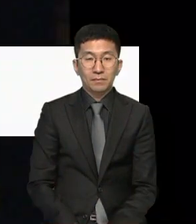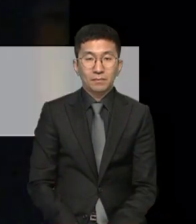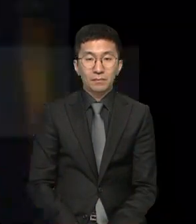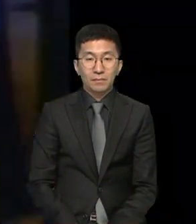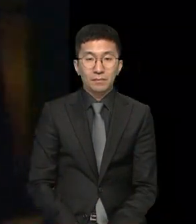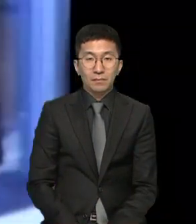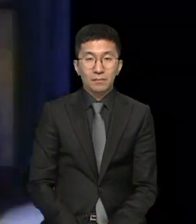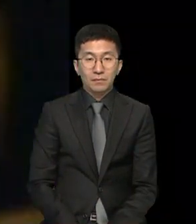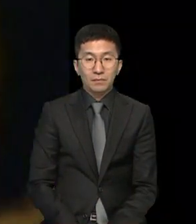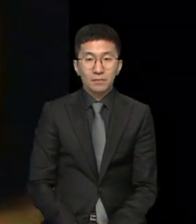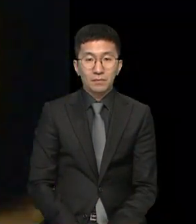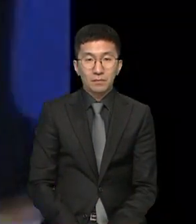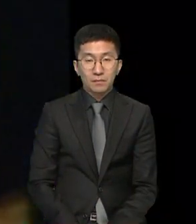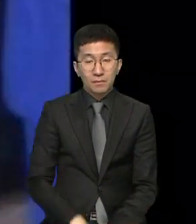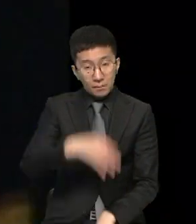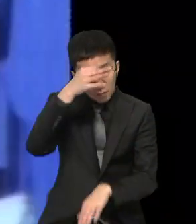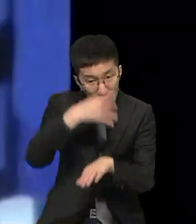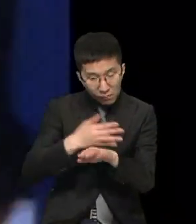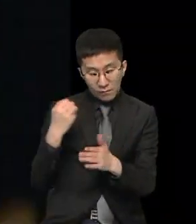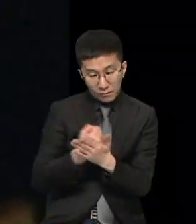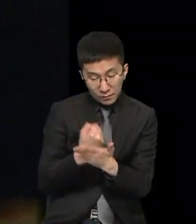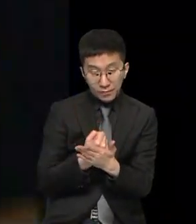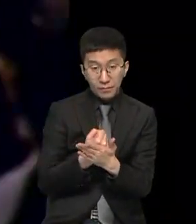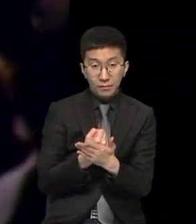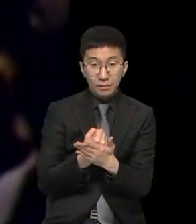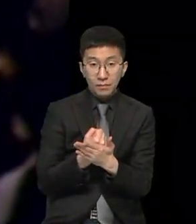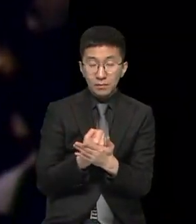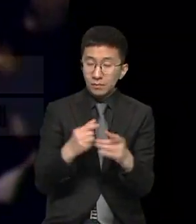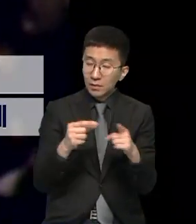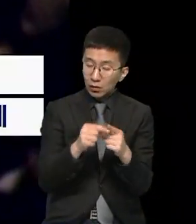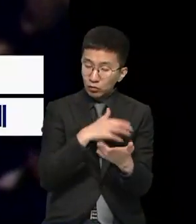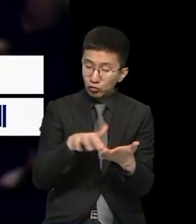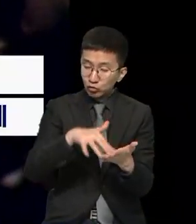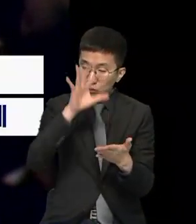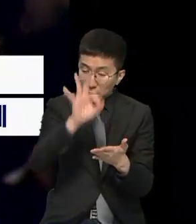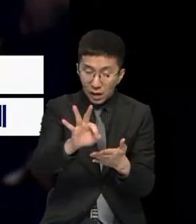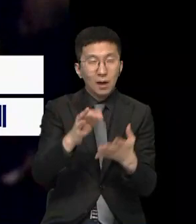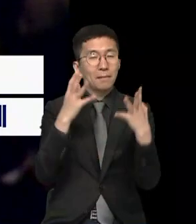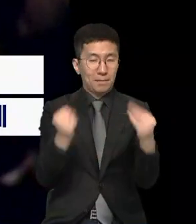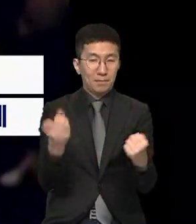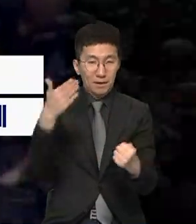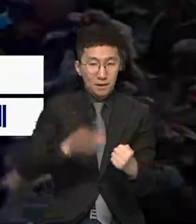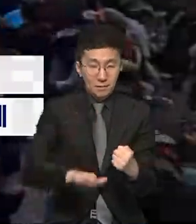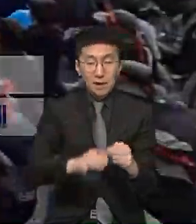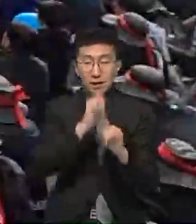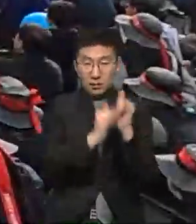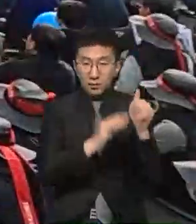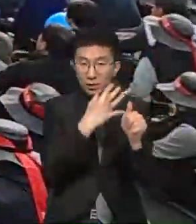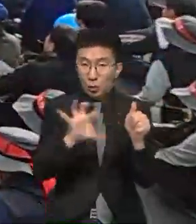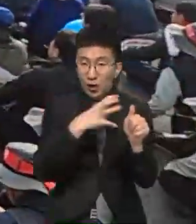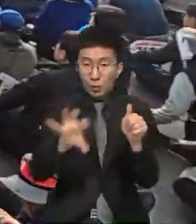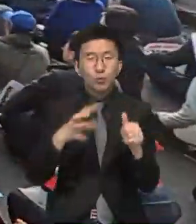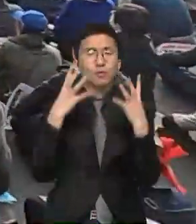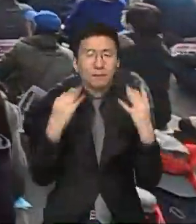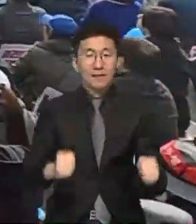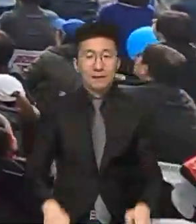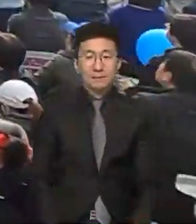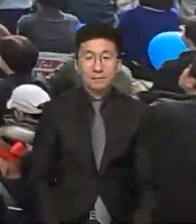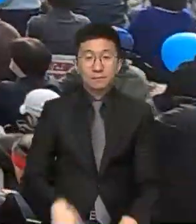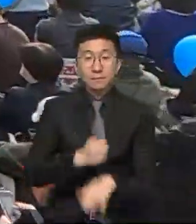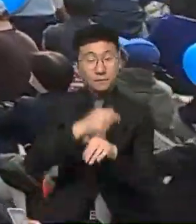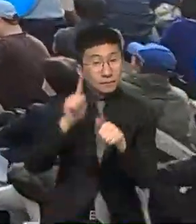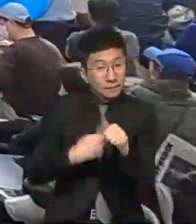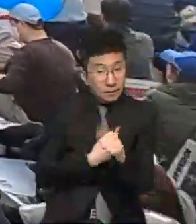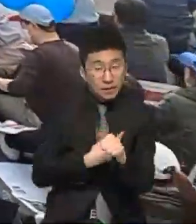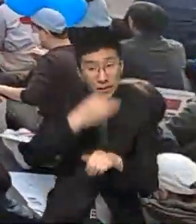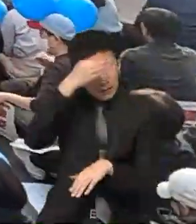今でも私は胸が痛います。 사과, 유감으로 볼 수 있는 표현이 횟수로 따지면 많았지만 역사 왜곡 발언도 계속되면서 사죄의